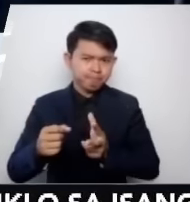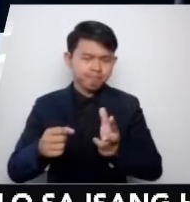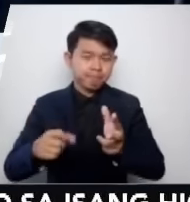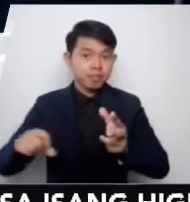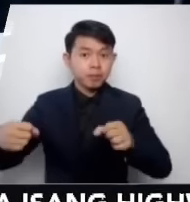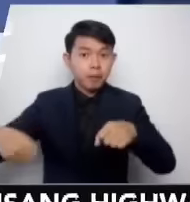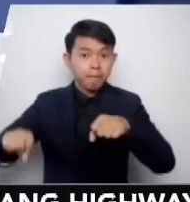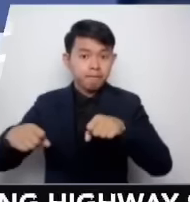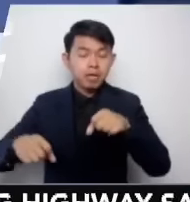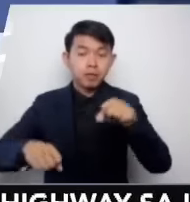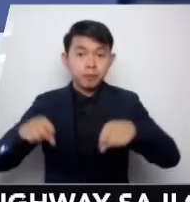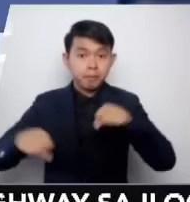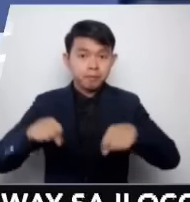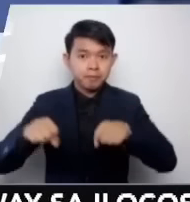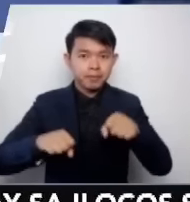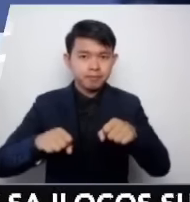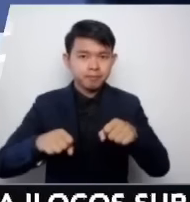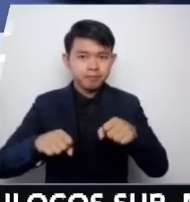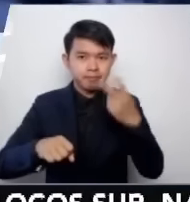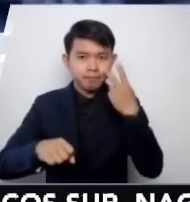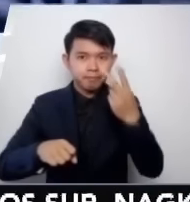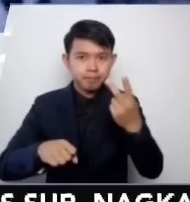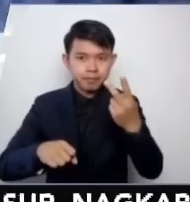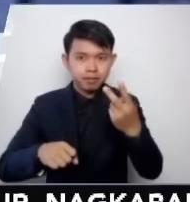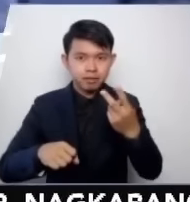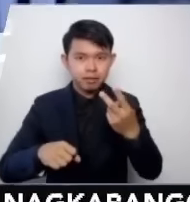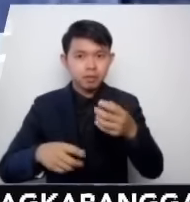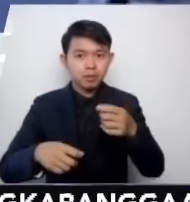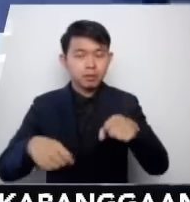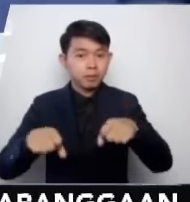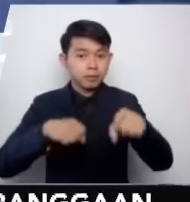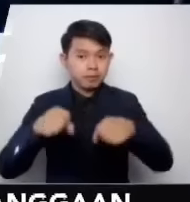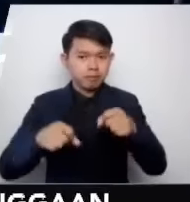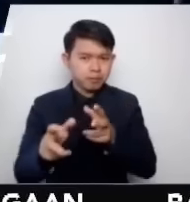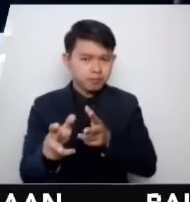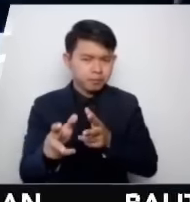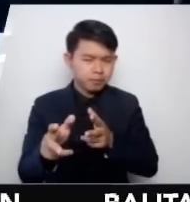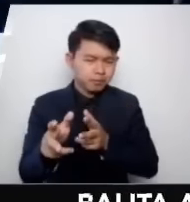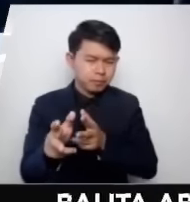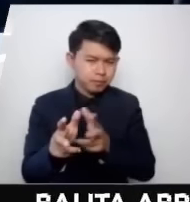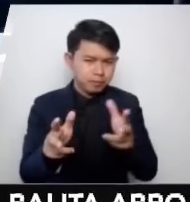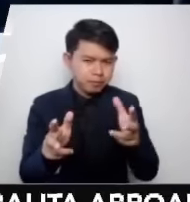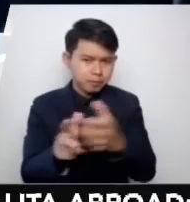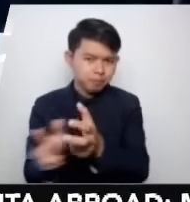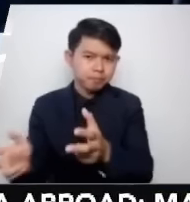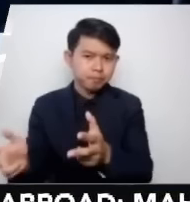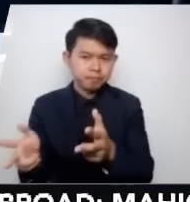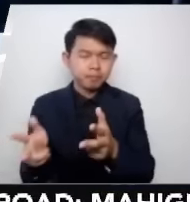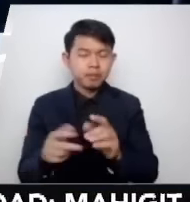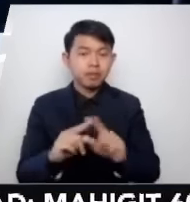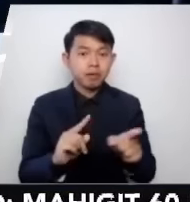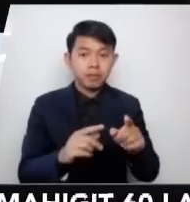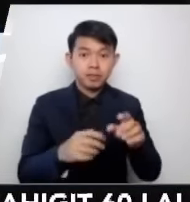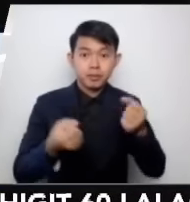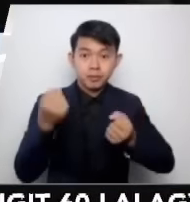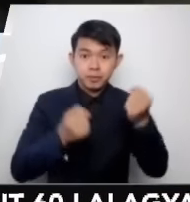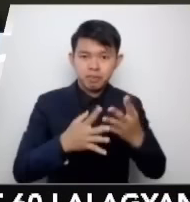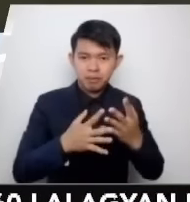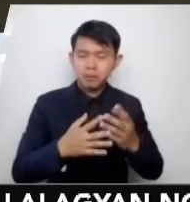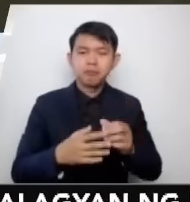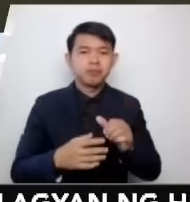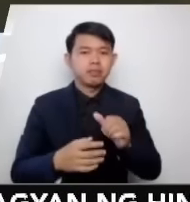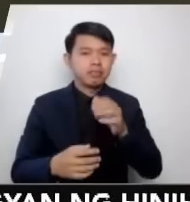isang subdivision, nahagip ng van ang bisikleta na agad natumba. Sa halip na huminto, tuloy-tuloy lang ang driver ng van sa pagmamaneho. Iniinda